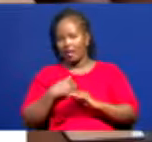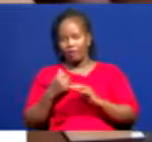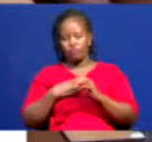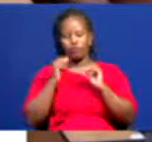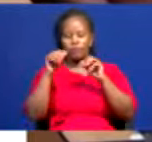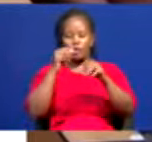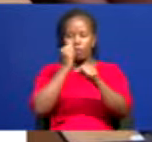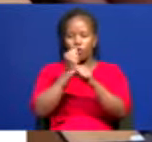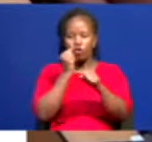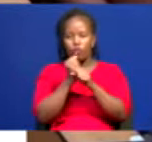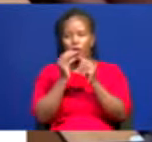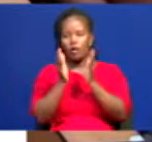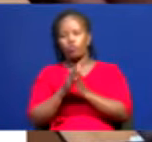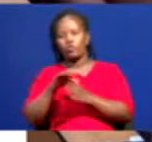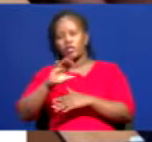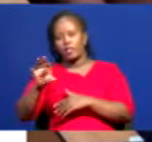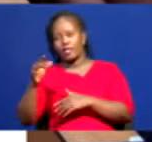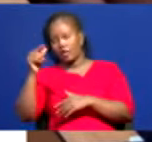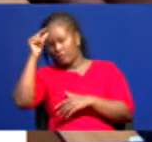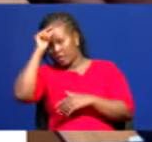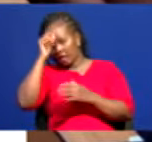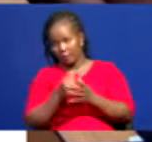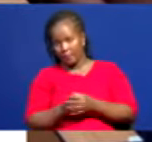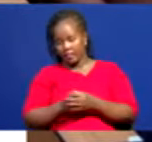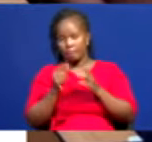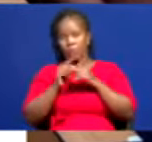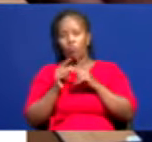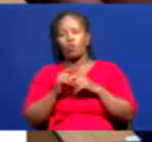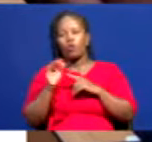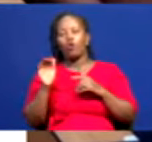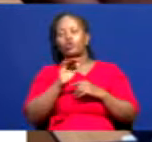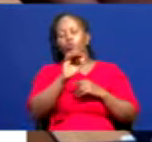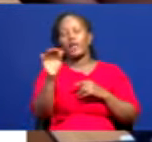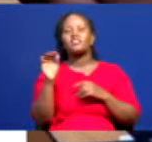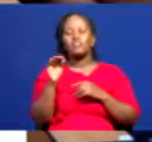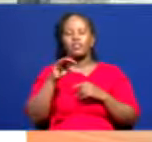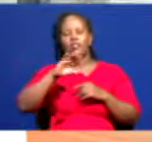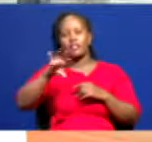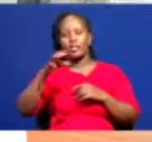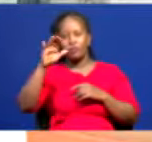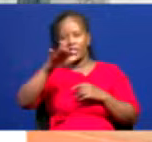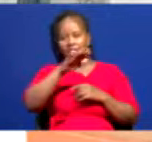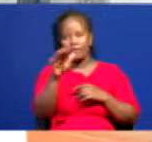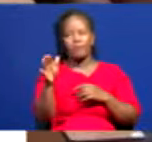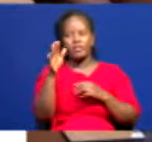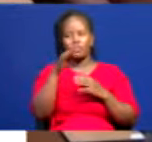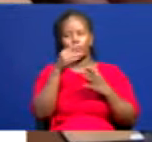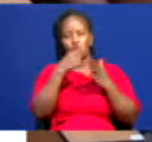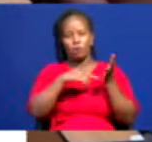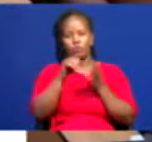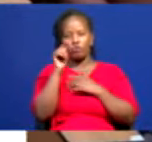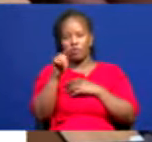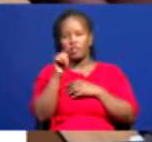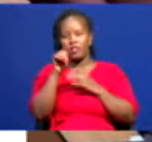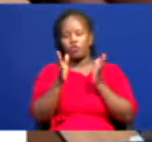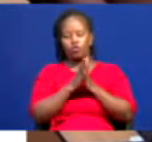biashara na serikali za kaunti. Alitoa wito kwa bunge hilo kupitisha hoja hiyo ili kutekelezwa na serikali ya